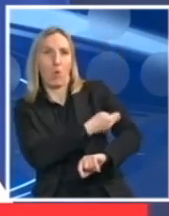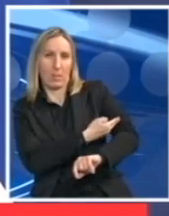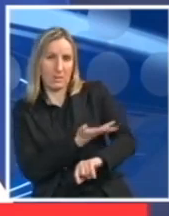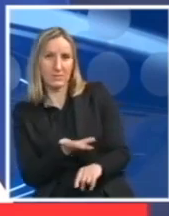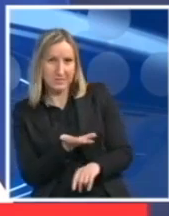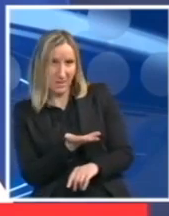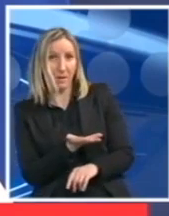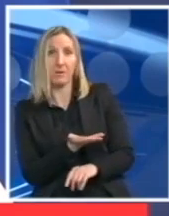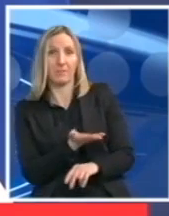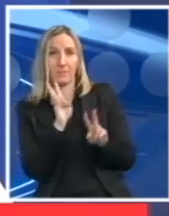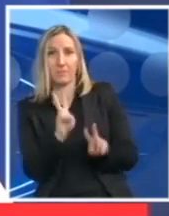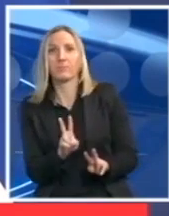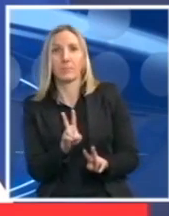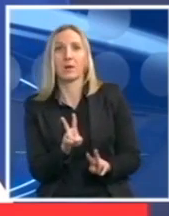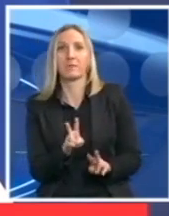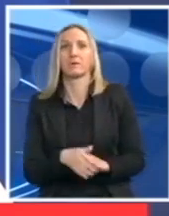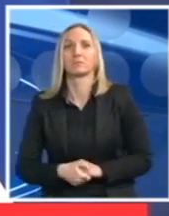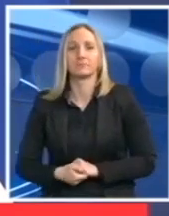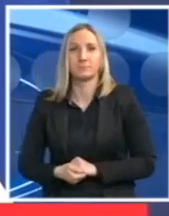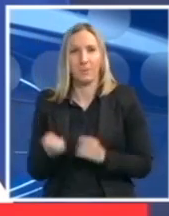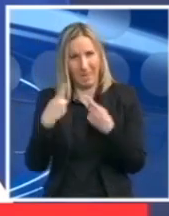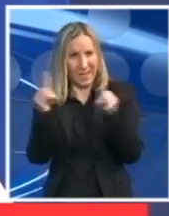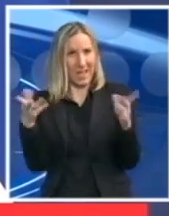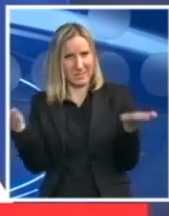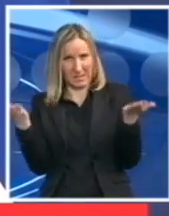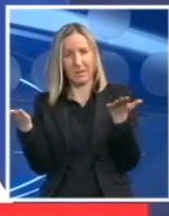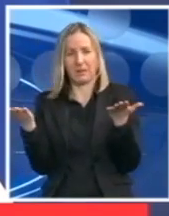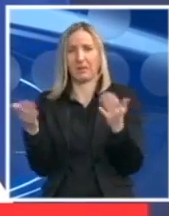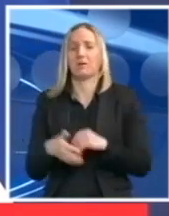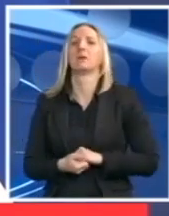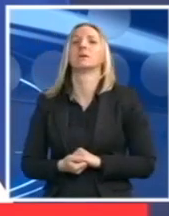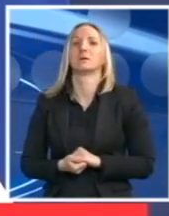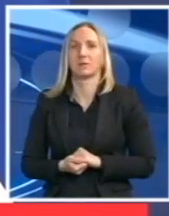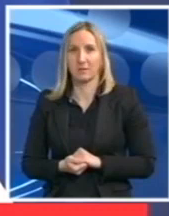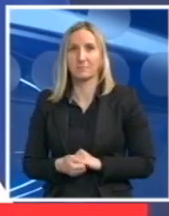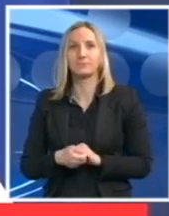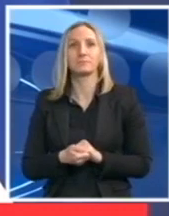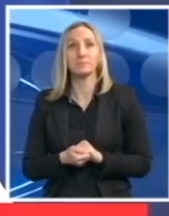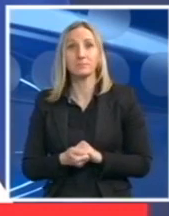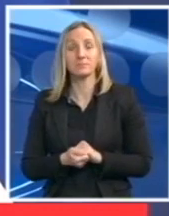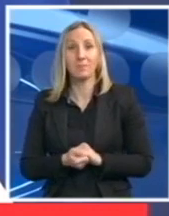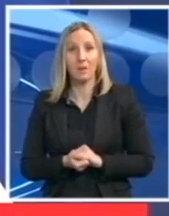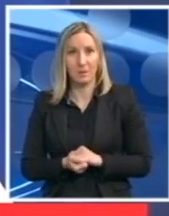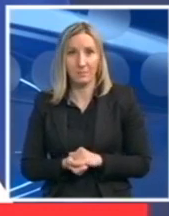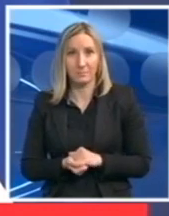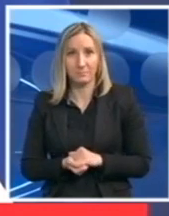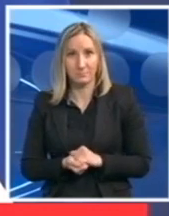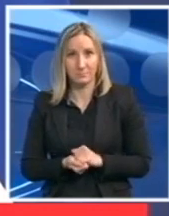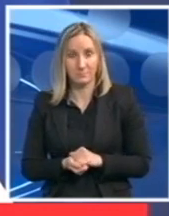kućno lečenje, e sada ti pacijenti, znači za koje je potvrđeno da su laboratorijski pozitivni,